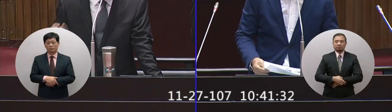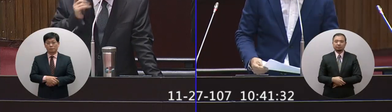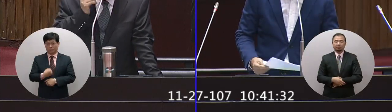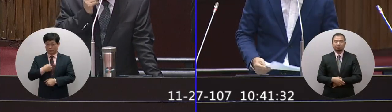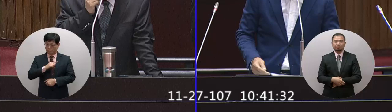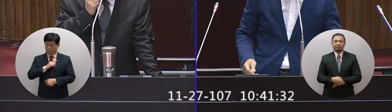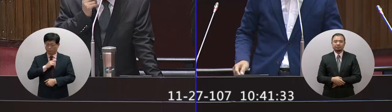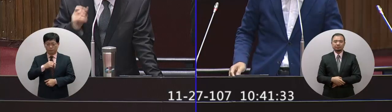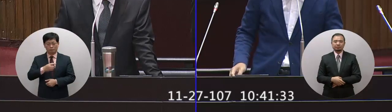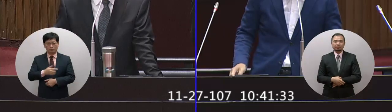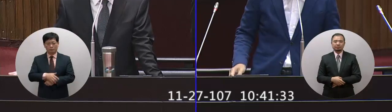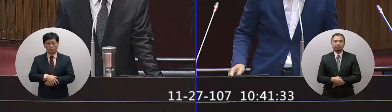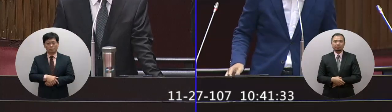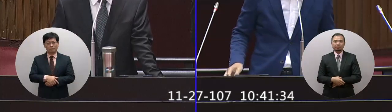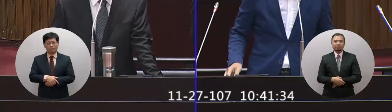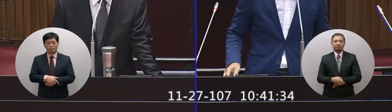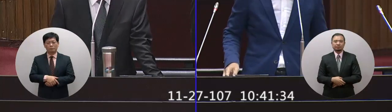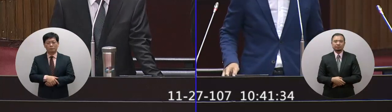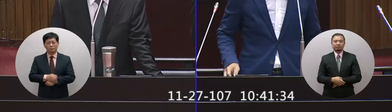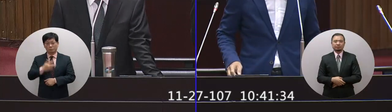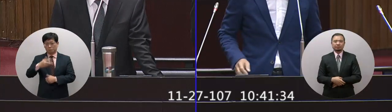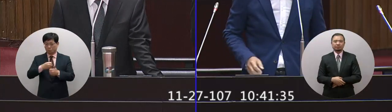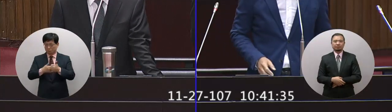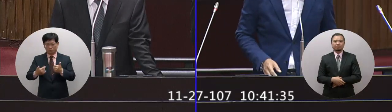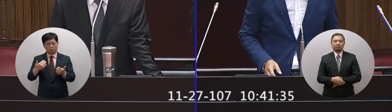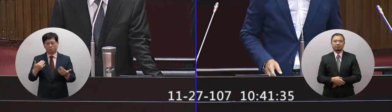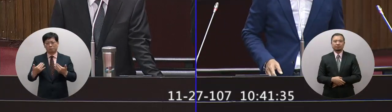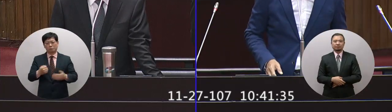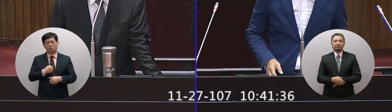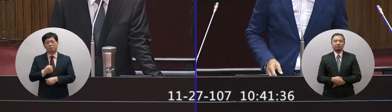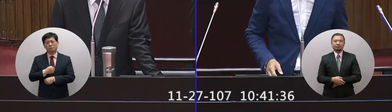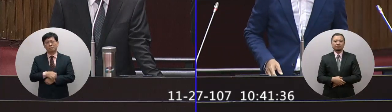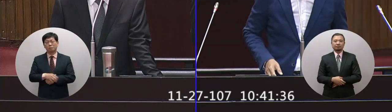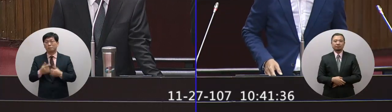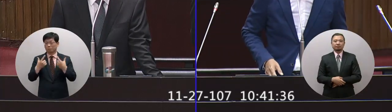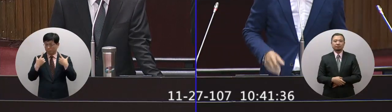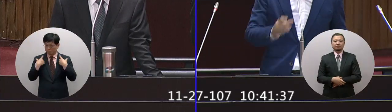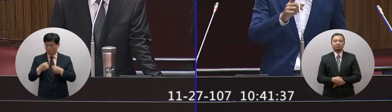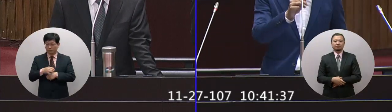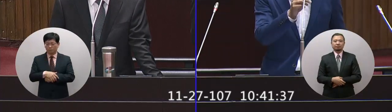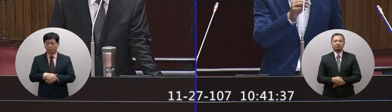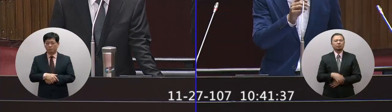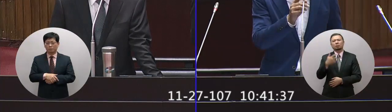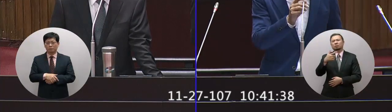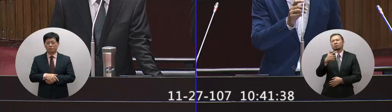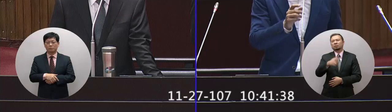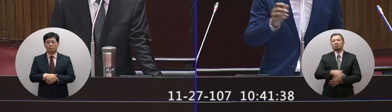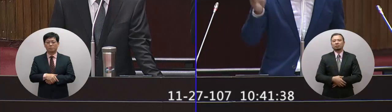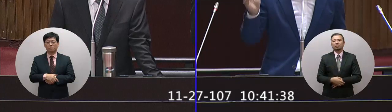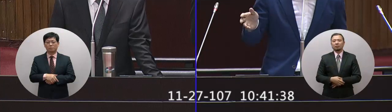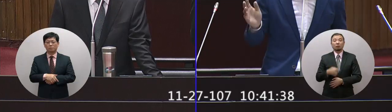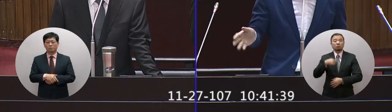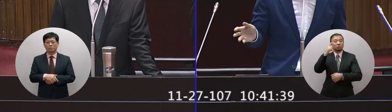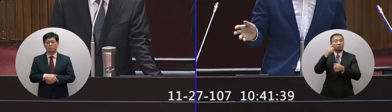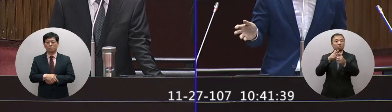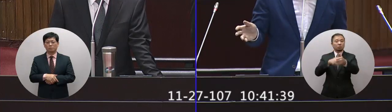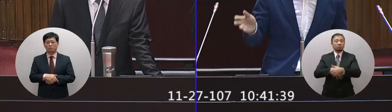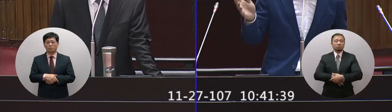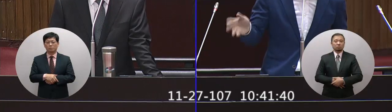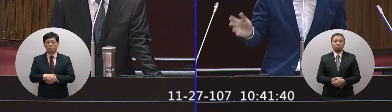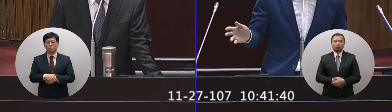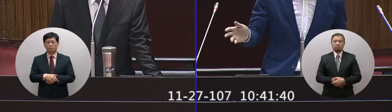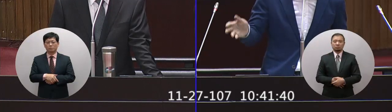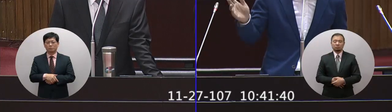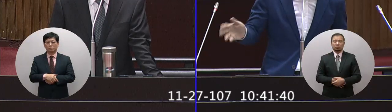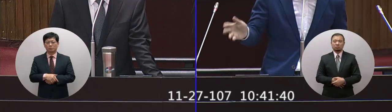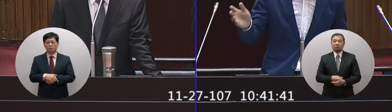我的立场，这个徐伟应该很清楚了。原则上 不是、啊，我要知道是你的政府、